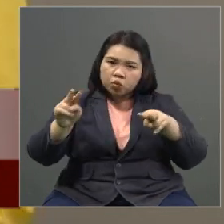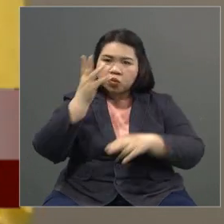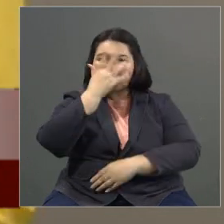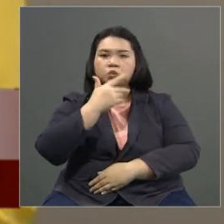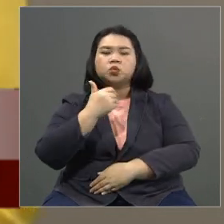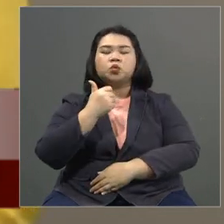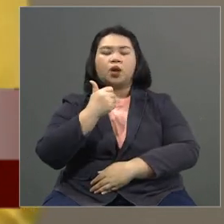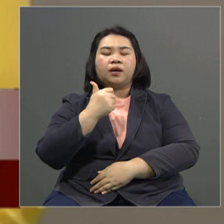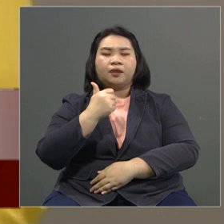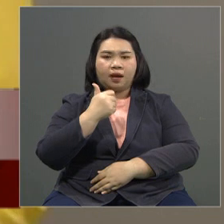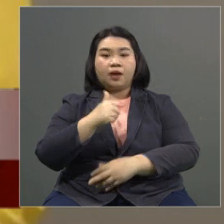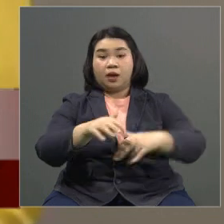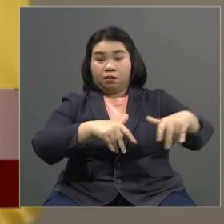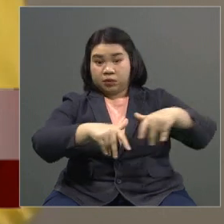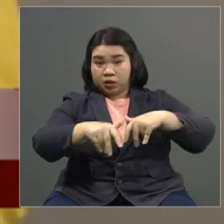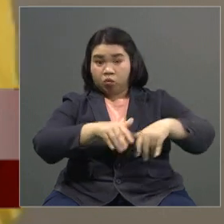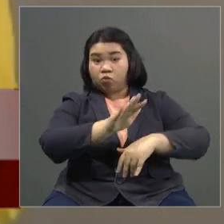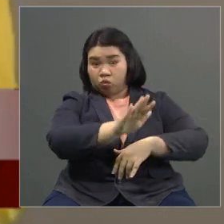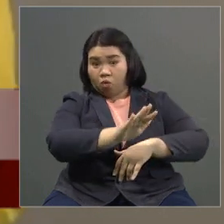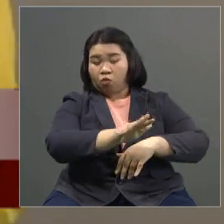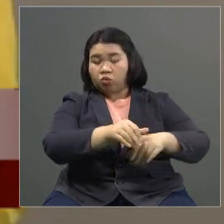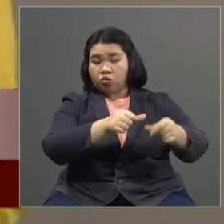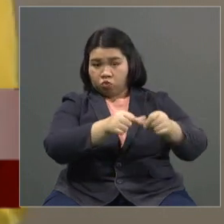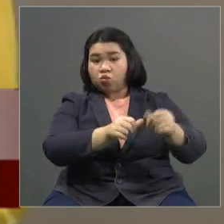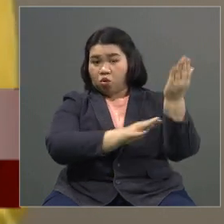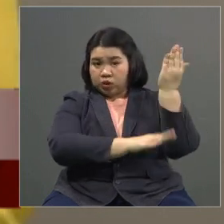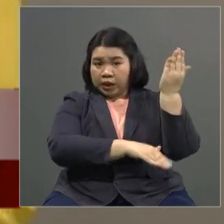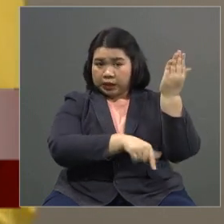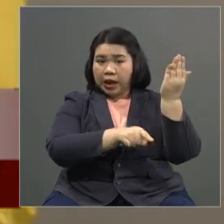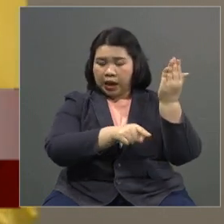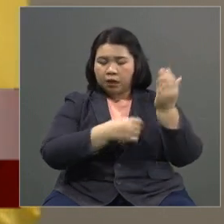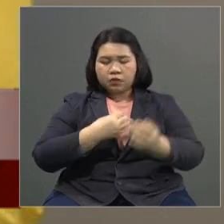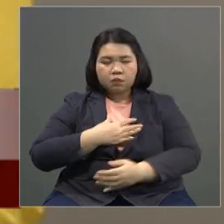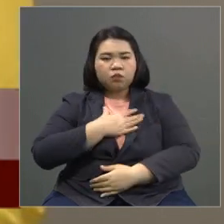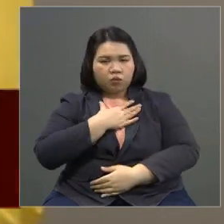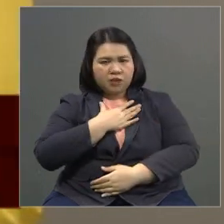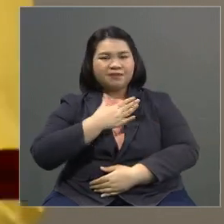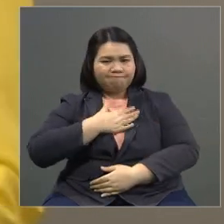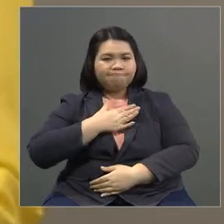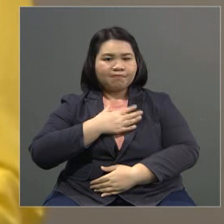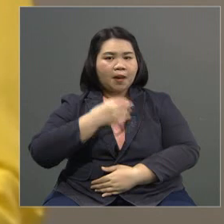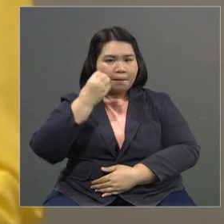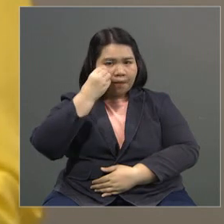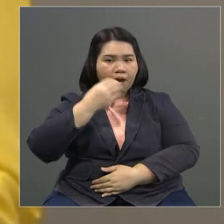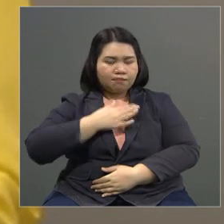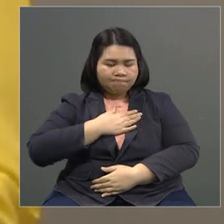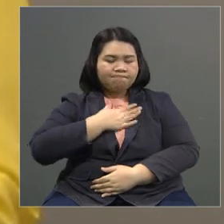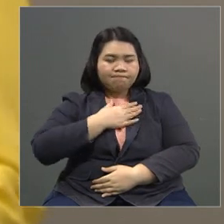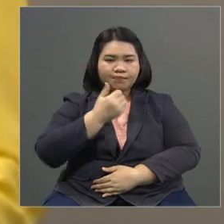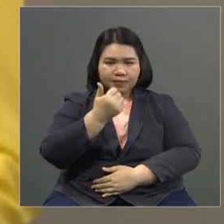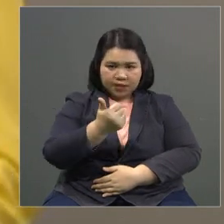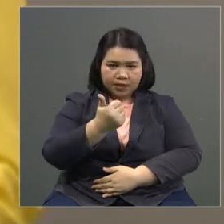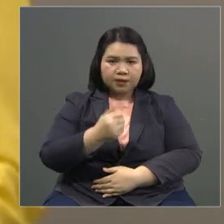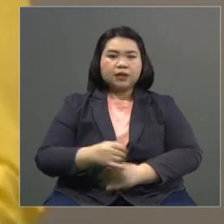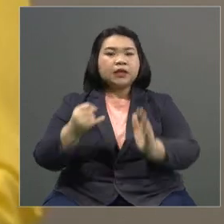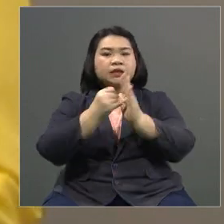ประชาชนให้ประชาชนเจ้าของพื้นที่รักและภูมิใจในสิ่งที่ตัวเองมีอยู่แล้วก็ทำให้ประชาชนนอก